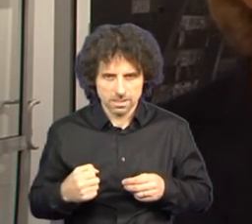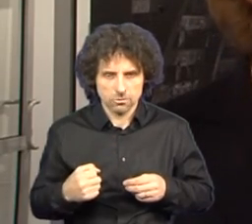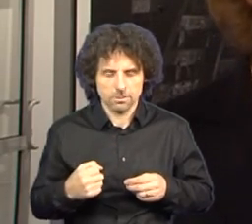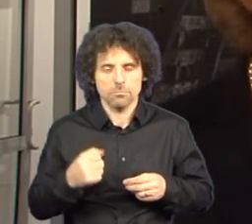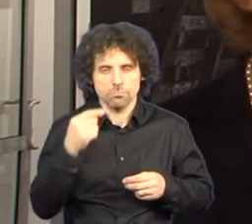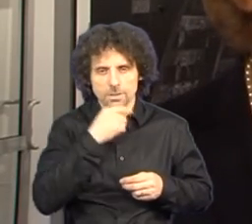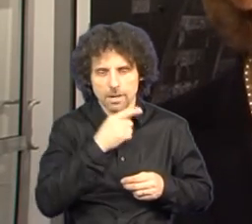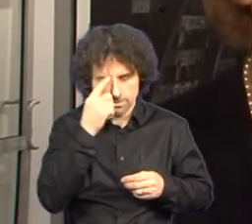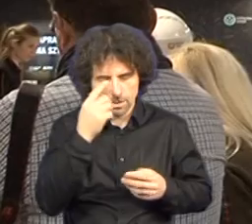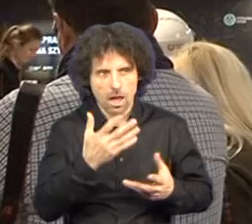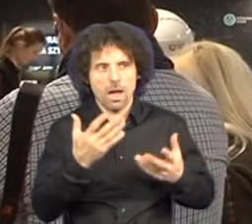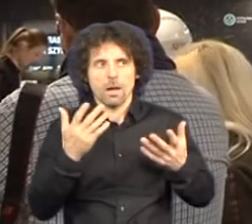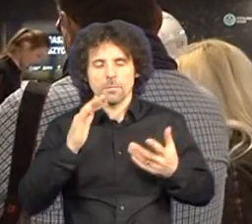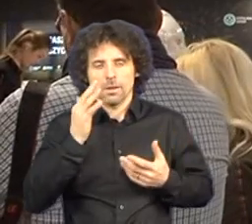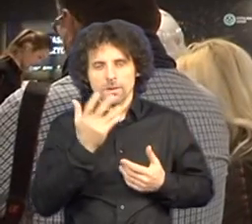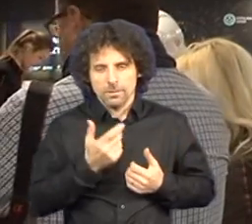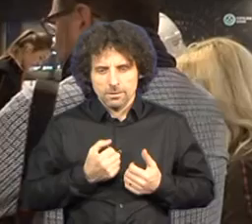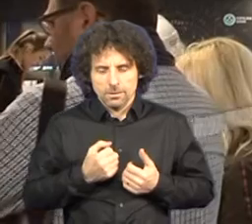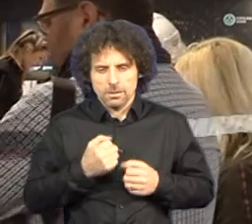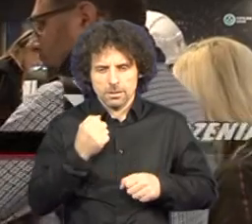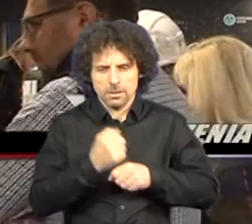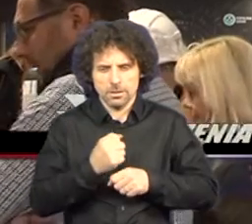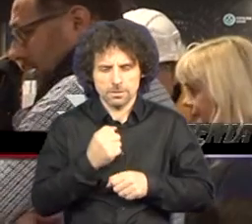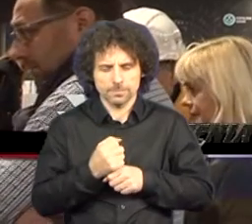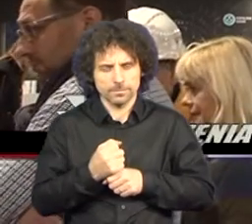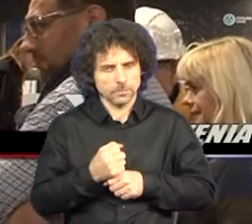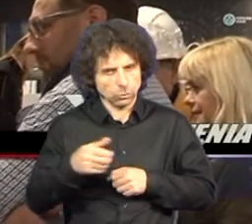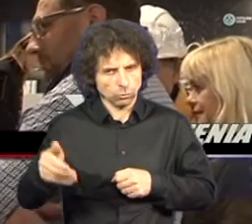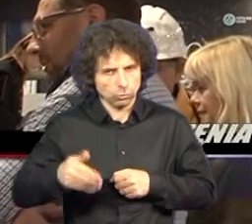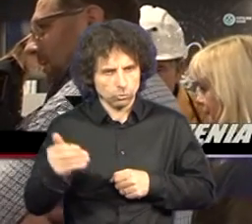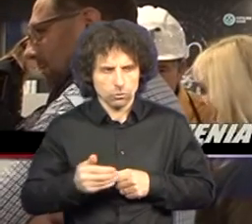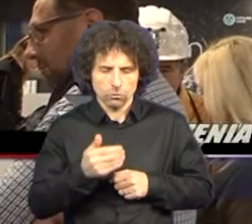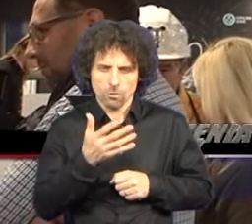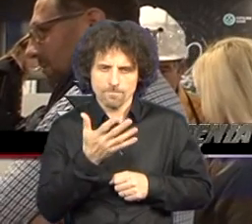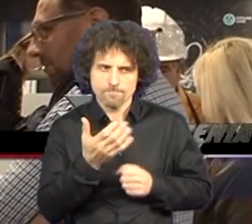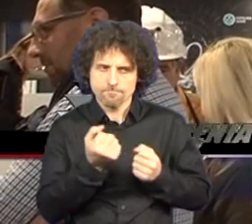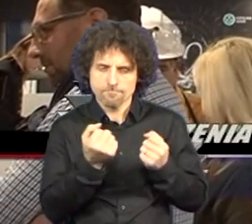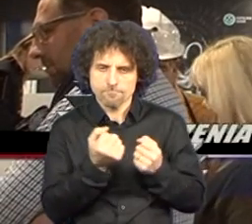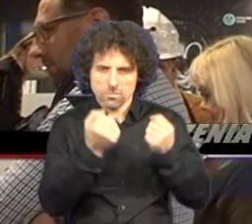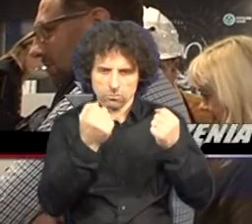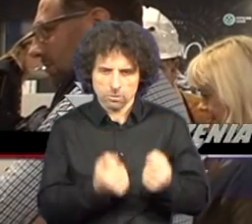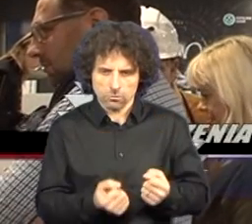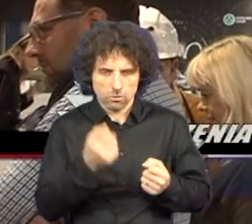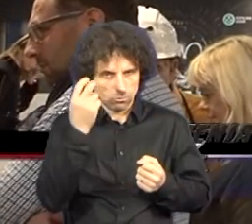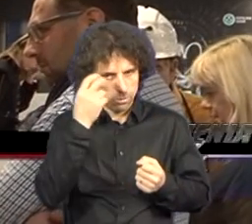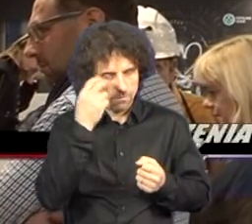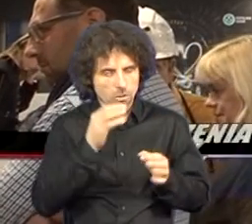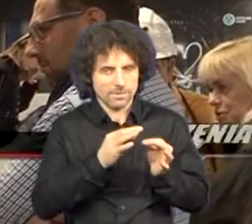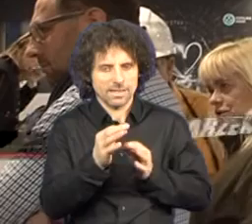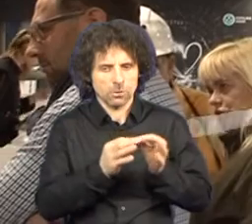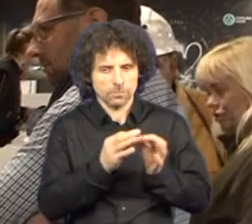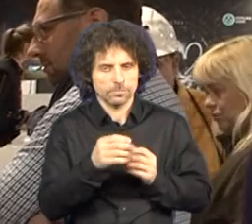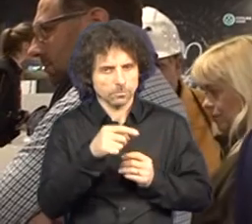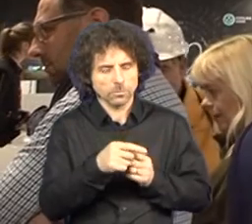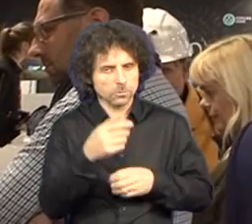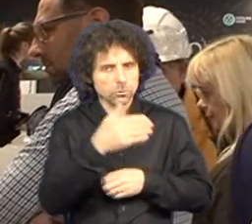potrafi zachwycić. Trasę bardzo surową, taką bardzo górniczą i równocześnie bardzo ciekawą historycznie, bo